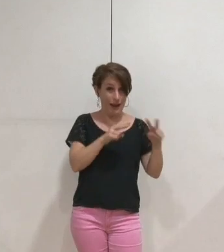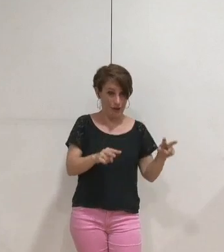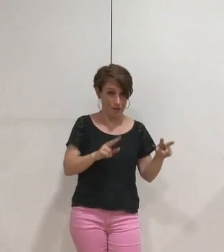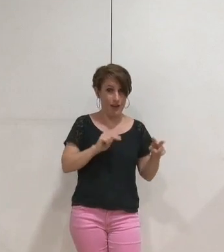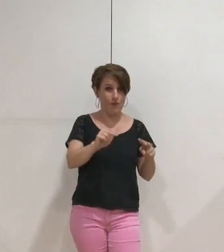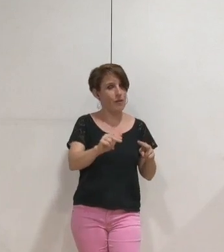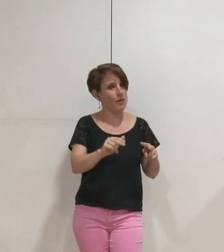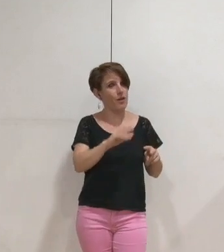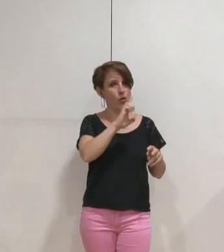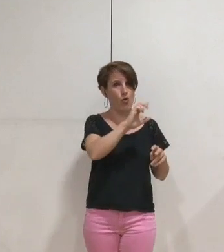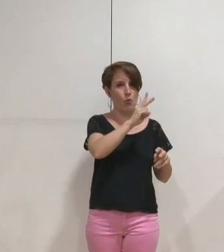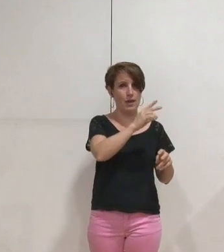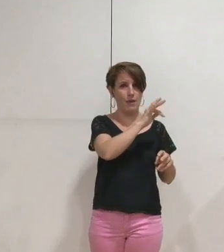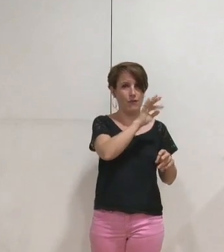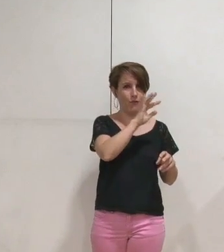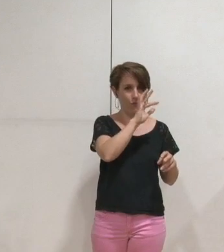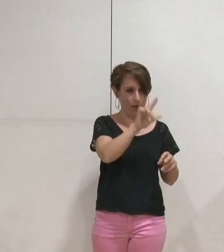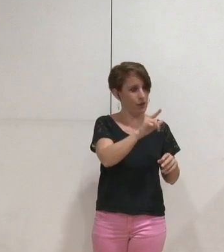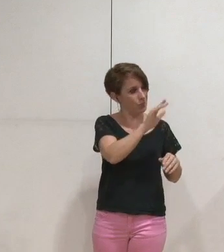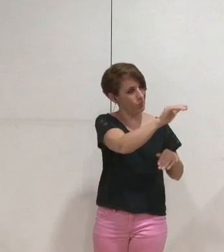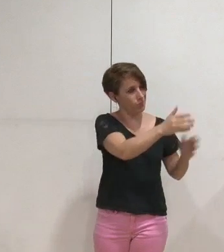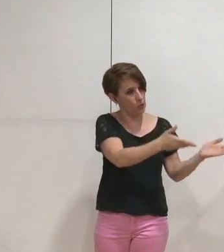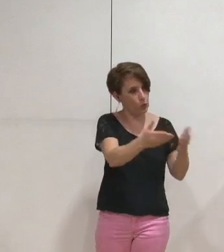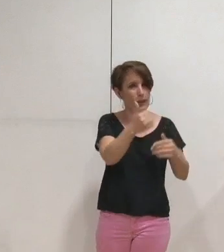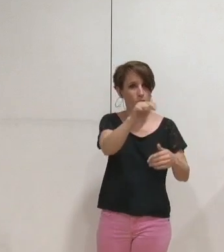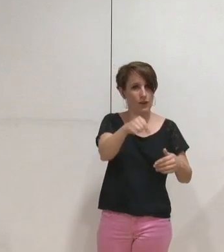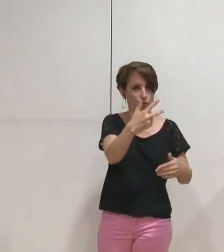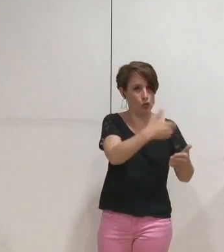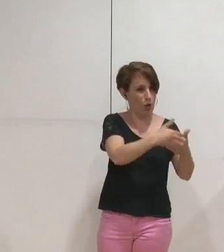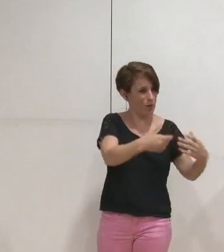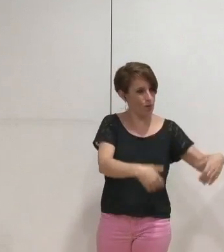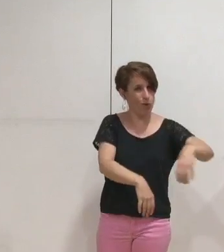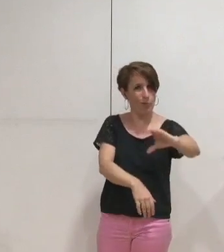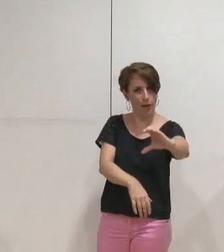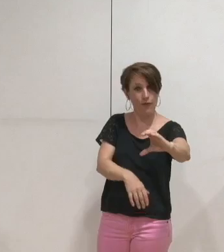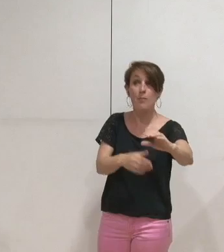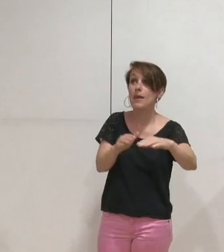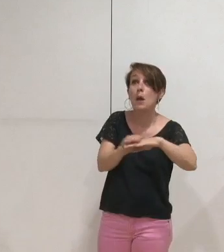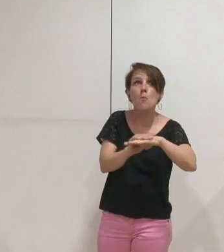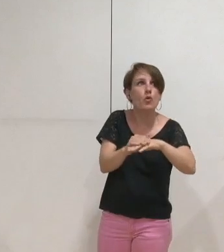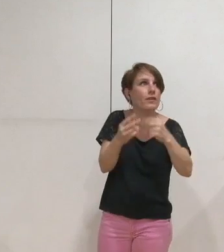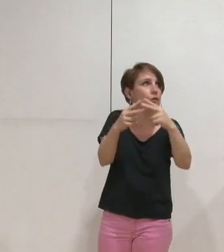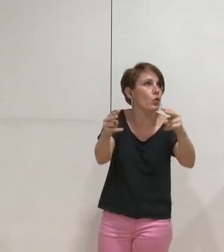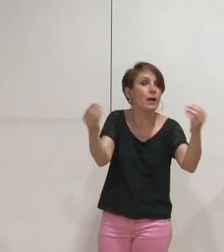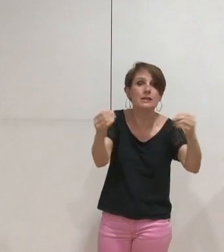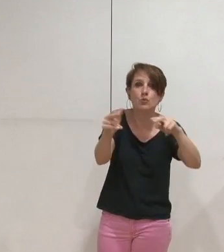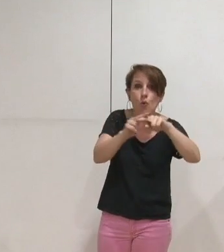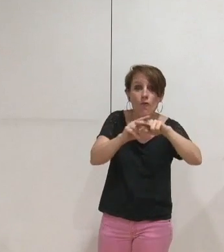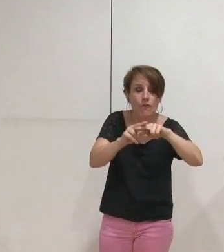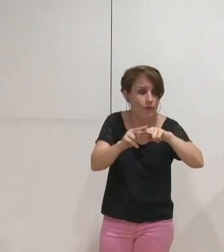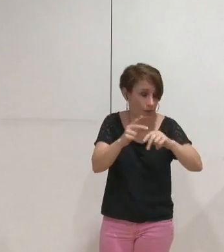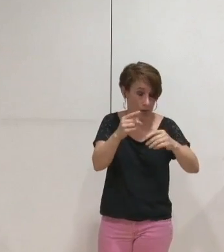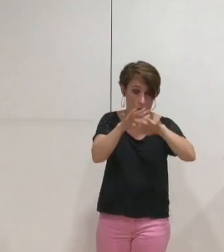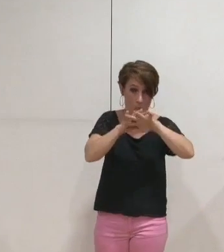PFL 1,2 1,3 million d'euros sans motif d'urbanisme clair aujourd'hui je trouve que ça pose problème et c'est ce qui